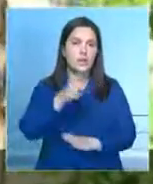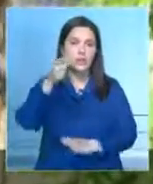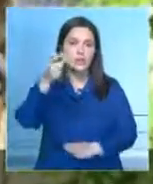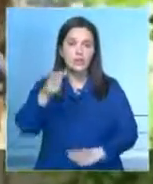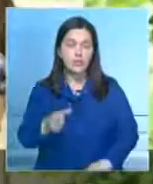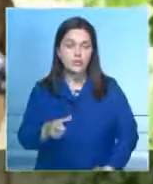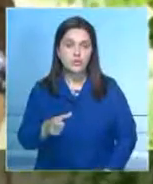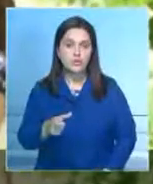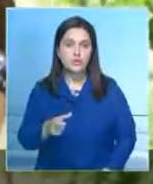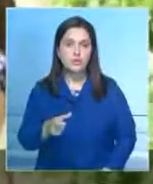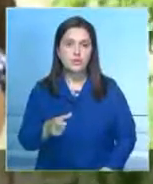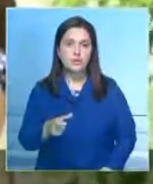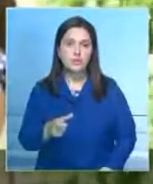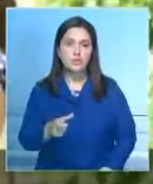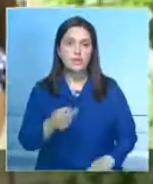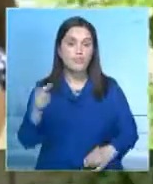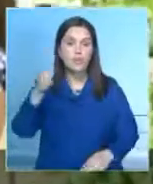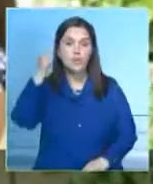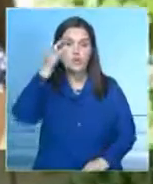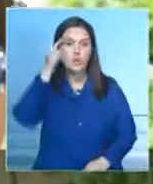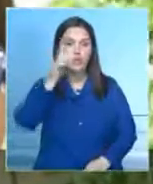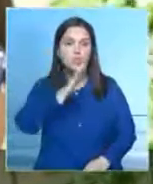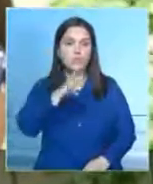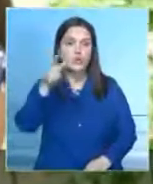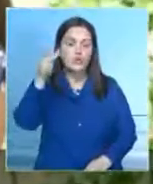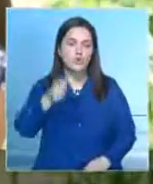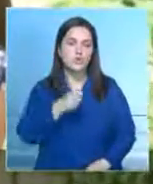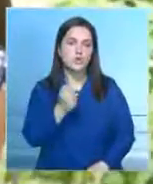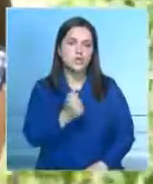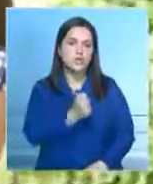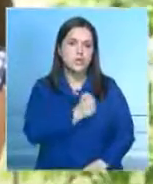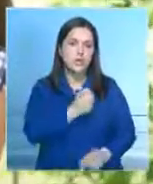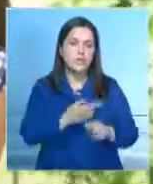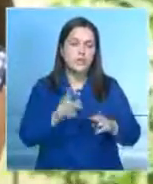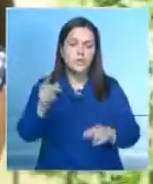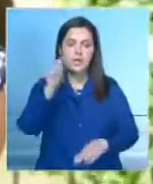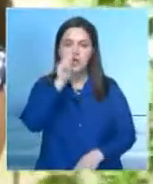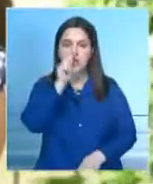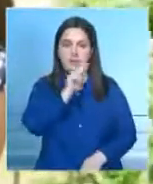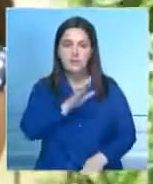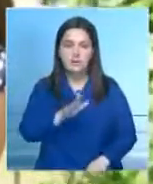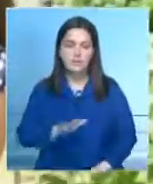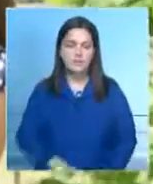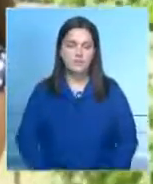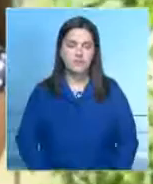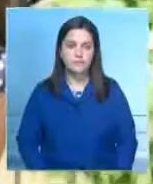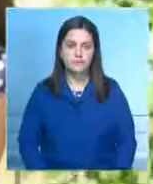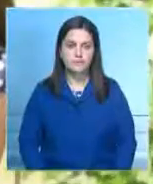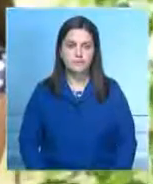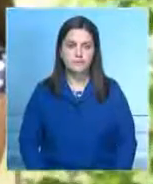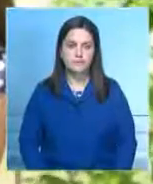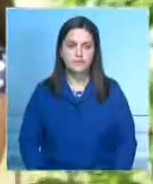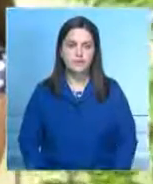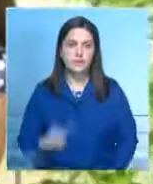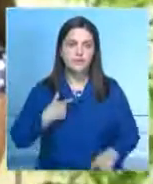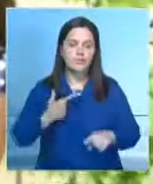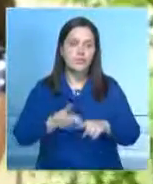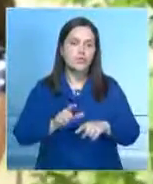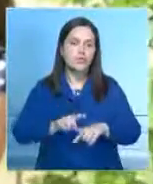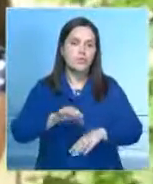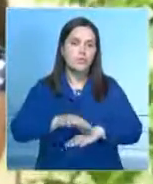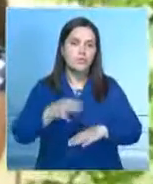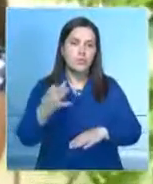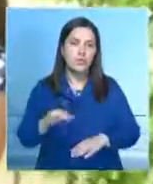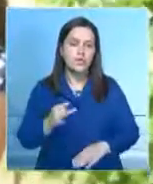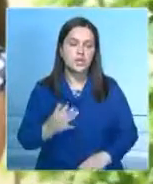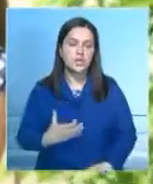мирные, совершенно не думающие, наверное, ни о каких преступлениях в своей жизни, было очень и очень больно, и